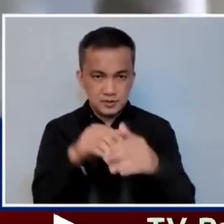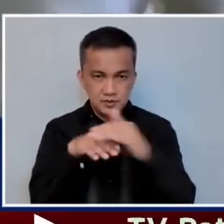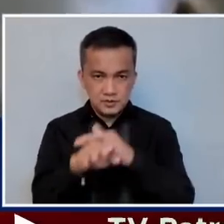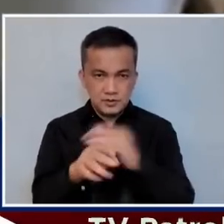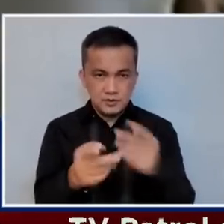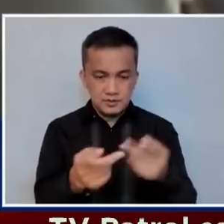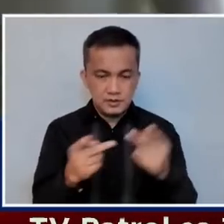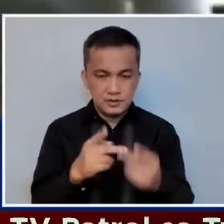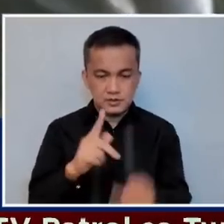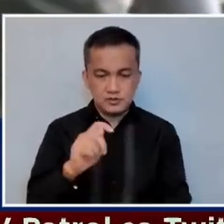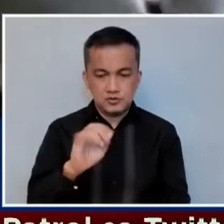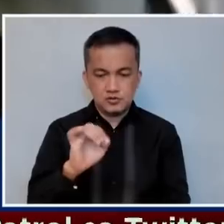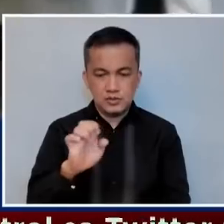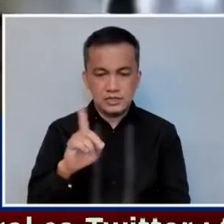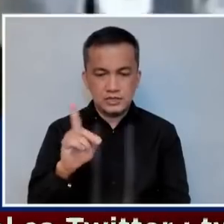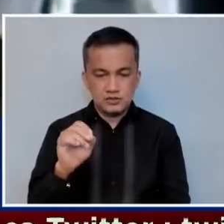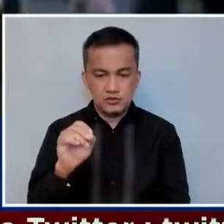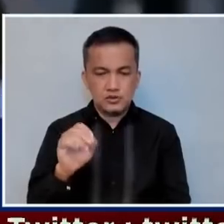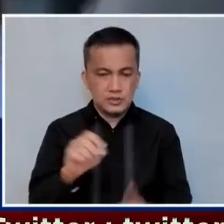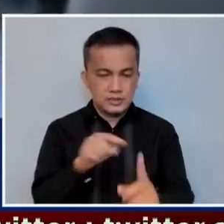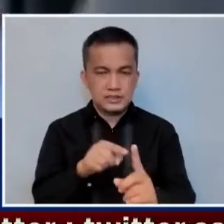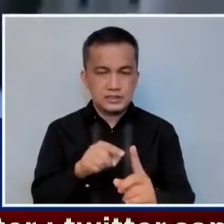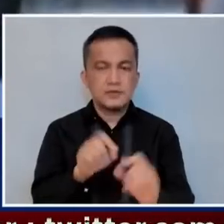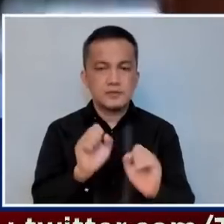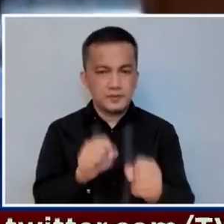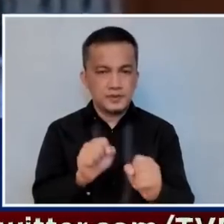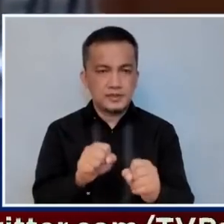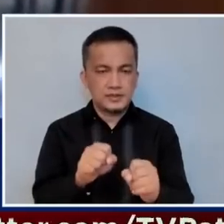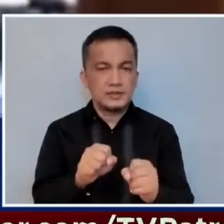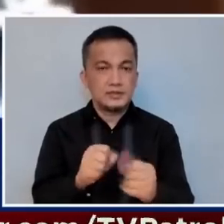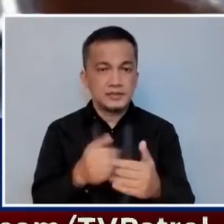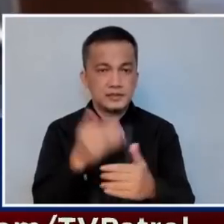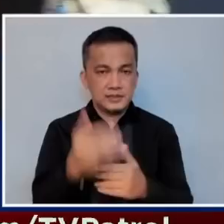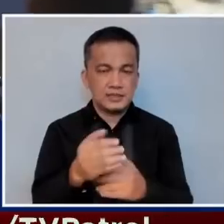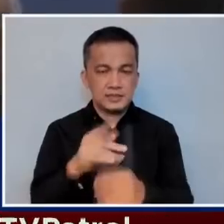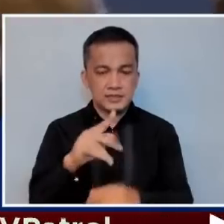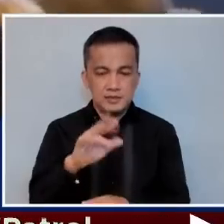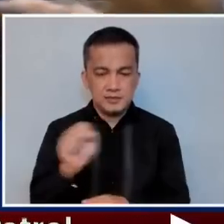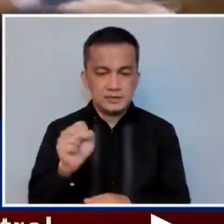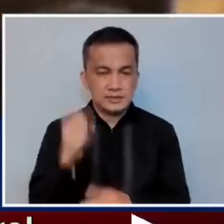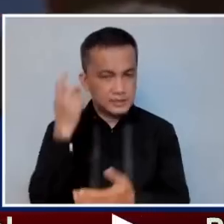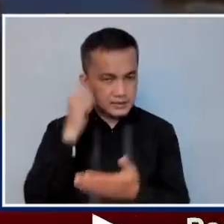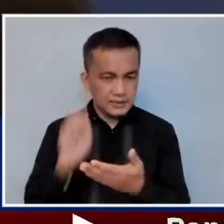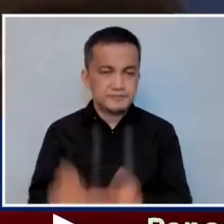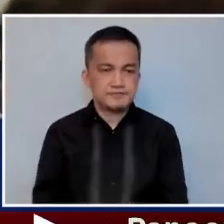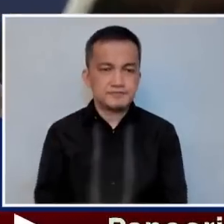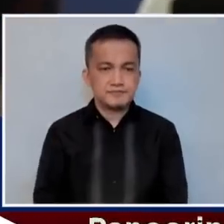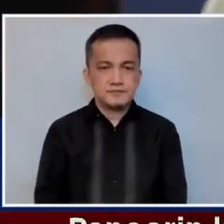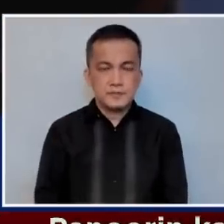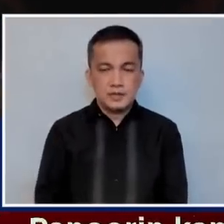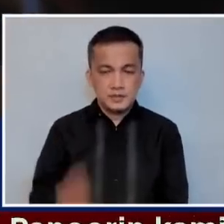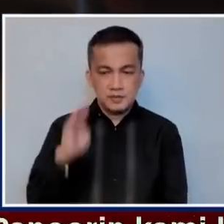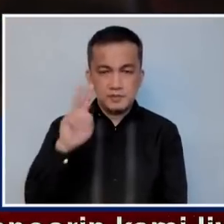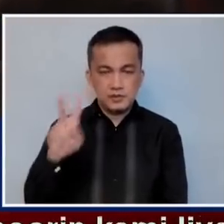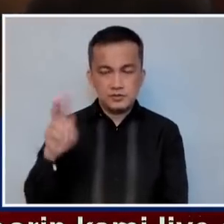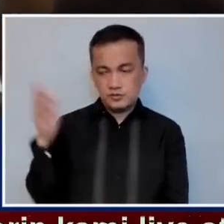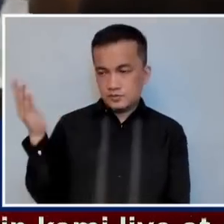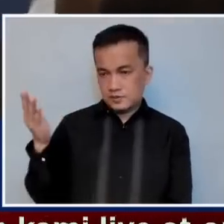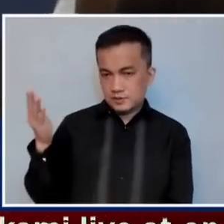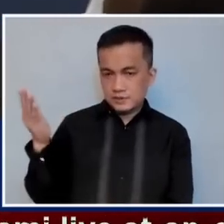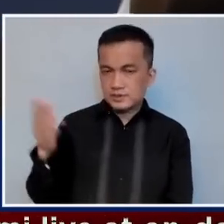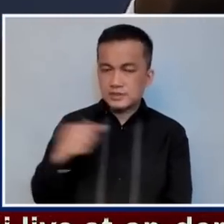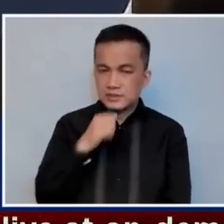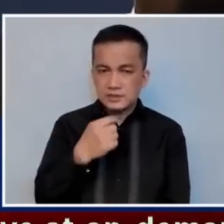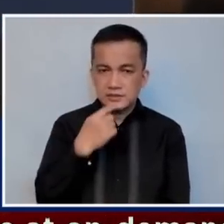Toledo na di umano'y isa rin sa mga posibleng maging susunod na press secretary. Sa kanyang talumpati, hindi nabanggit ni Marcos ang